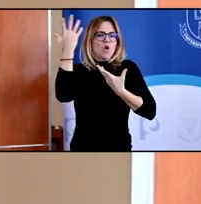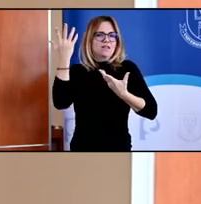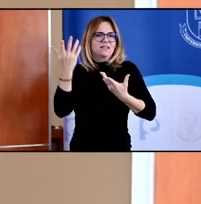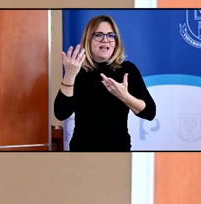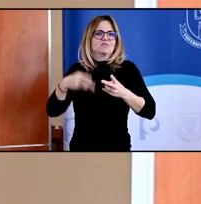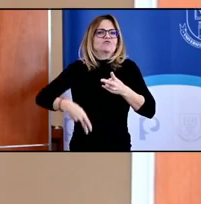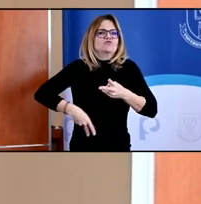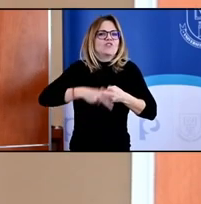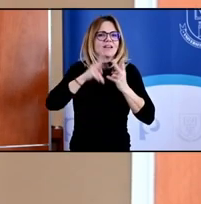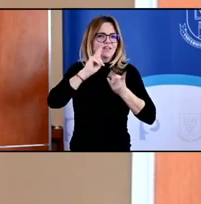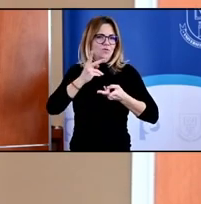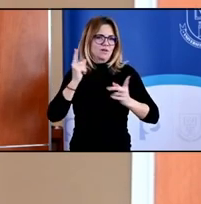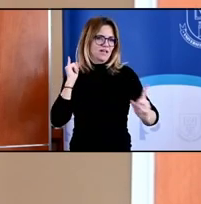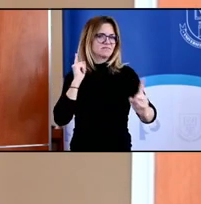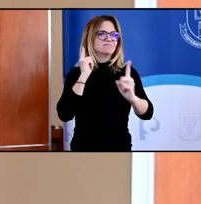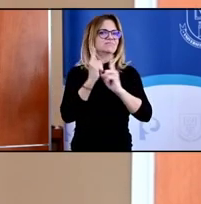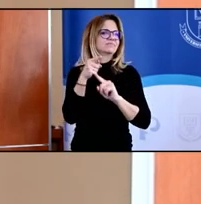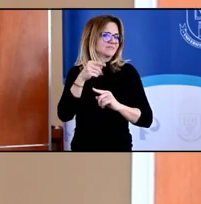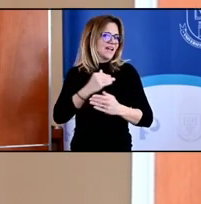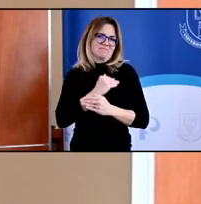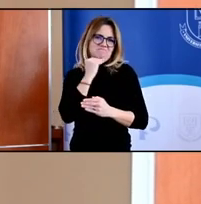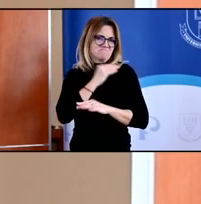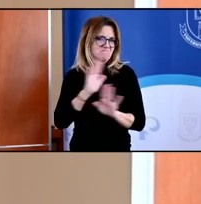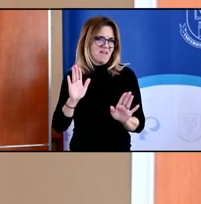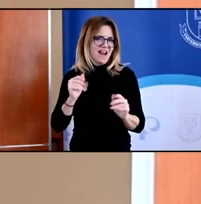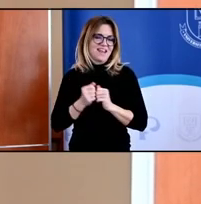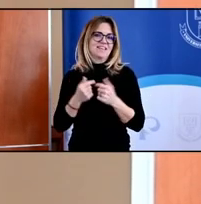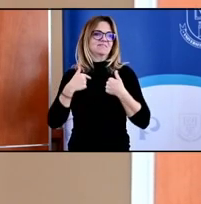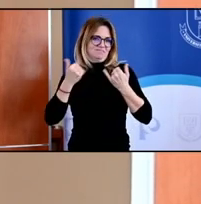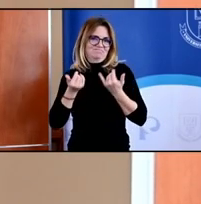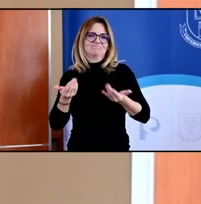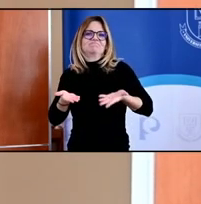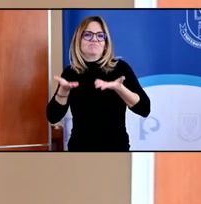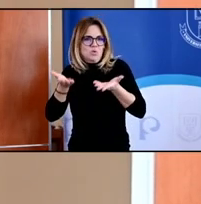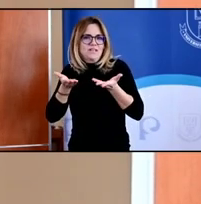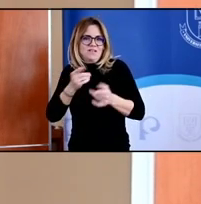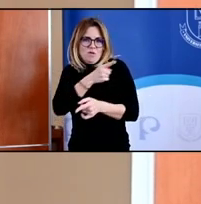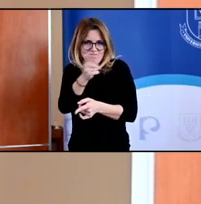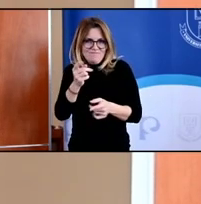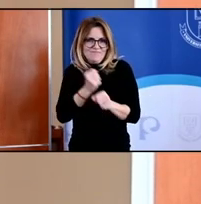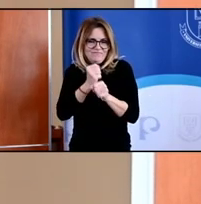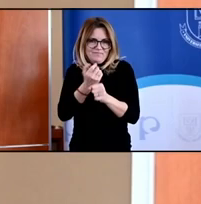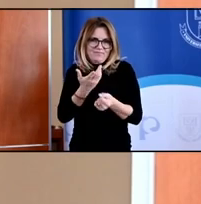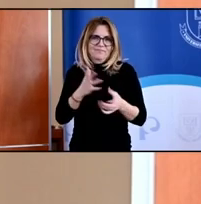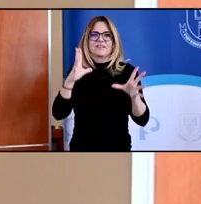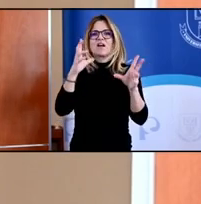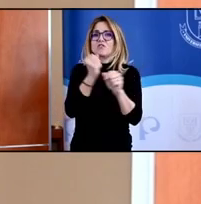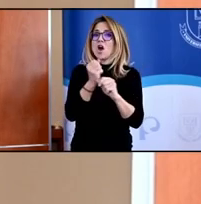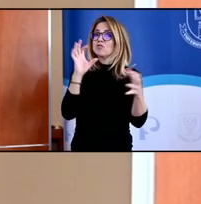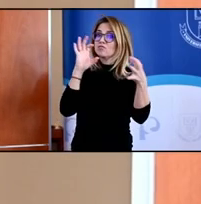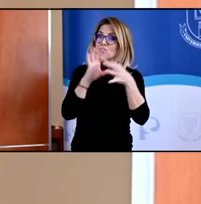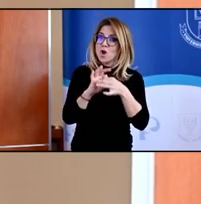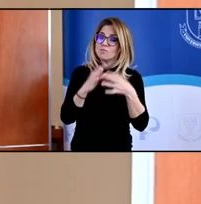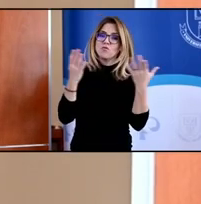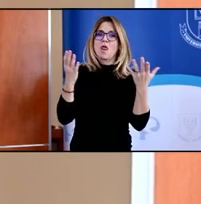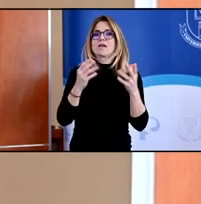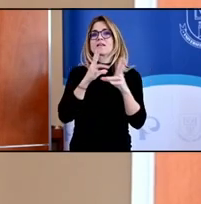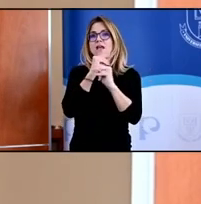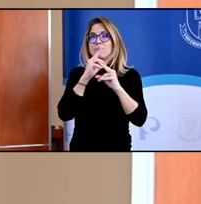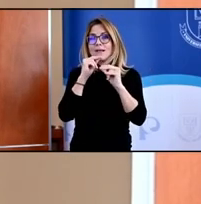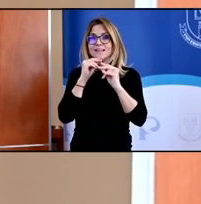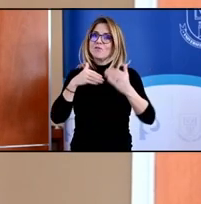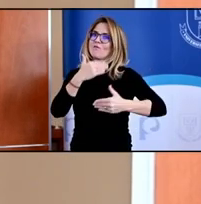hozzáállás úgy hogy erre buzdítok mindenkit hogy tartsuk a kapcsolatot és beszéljünk